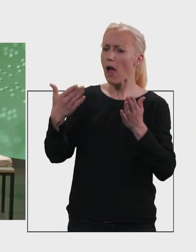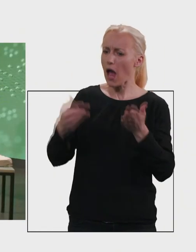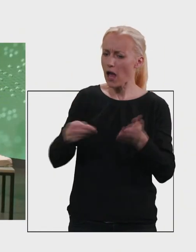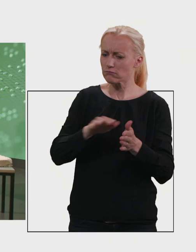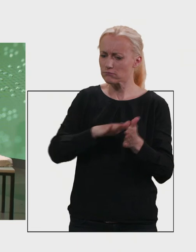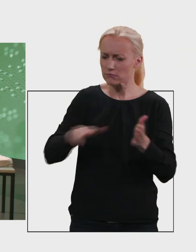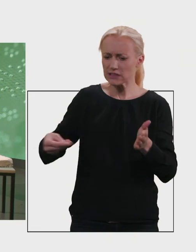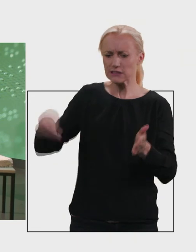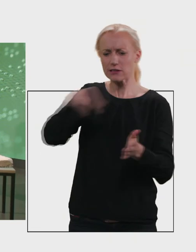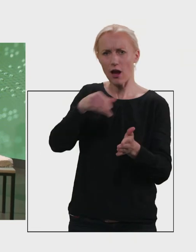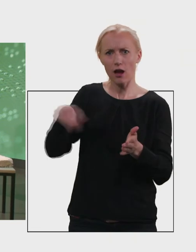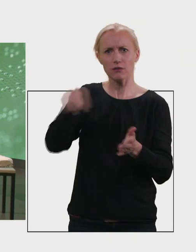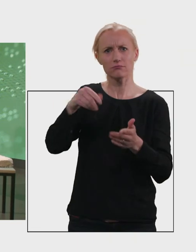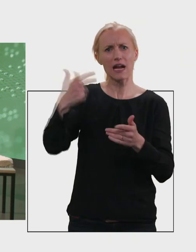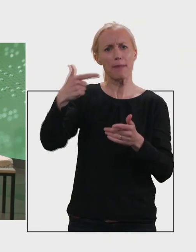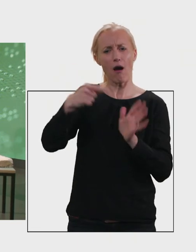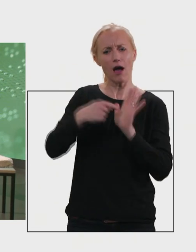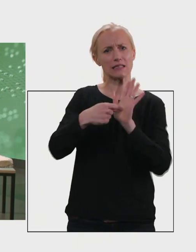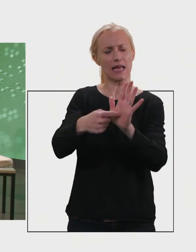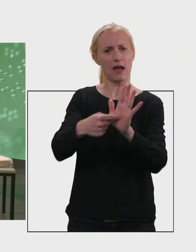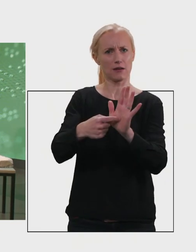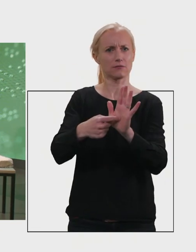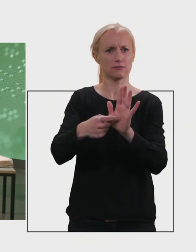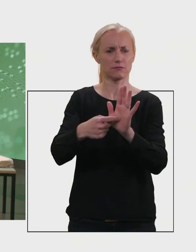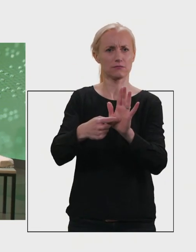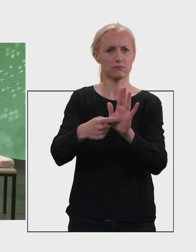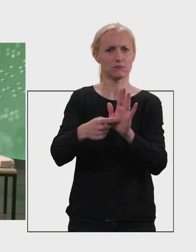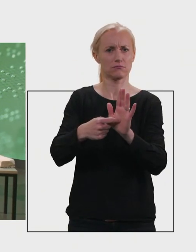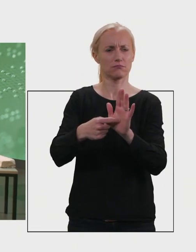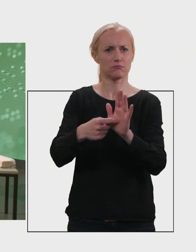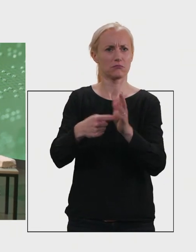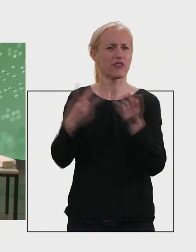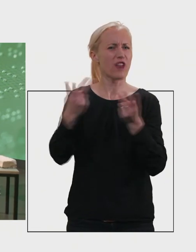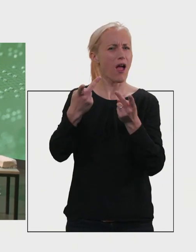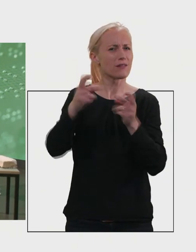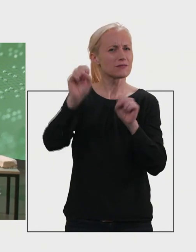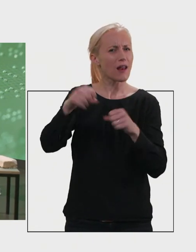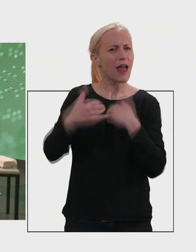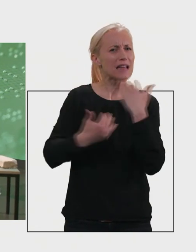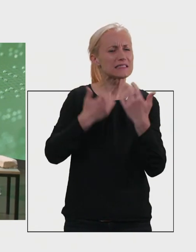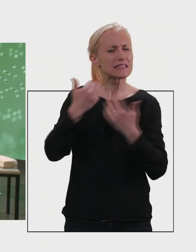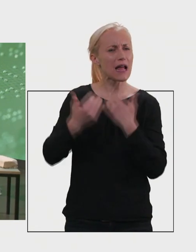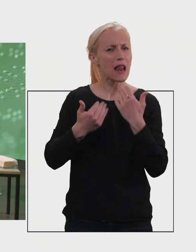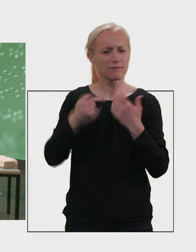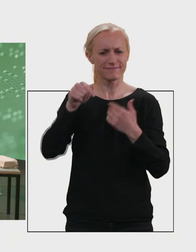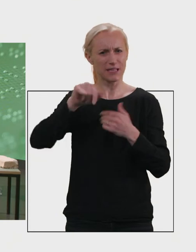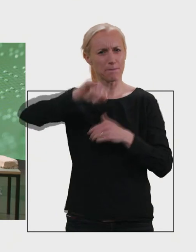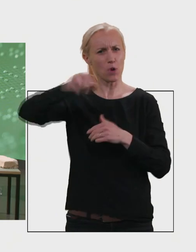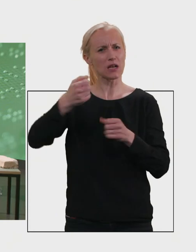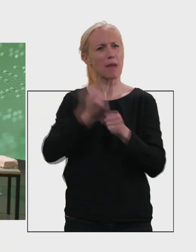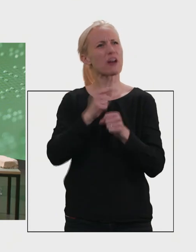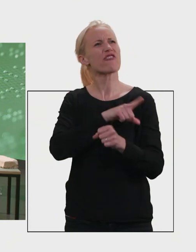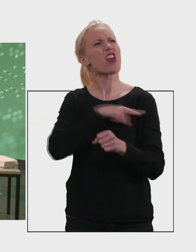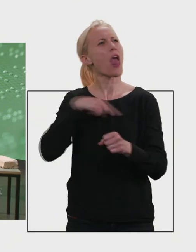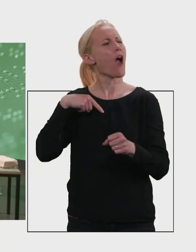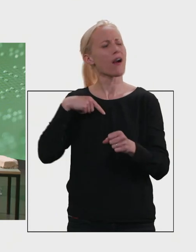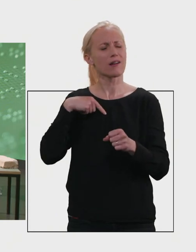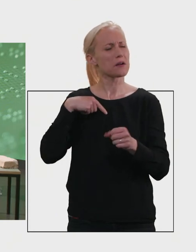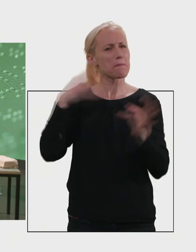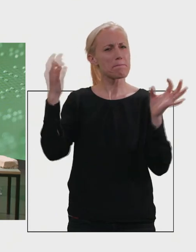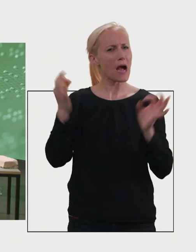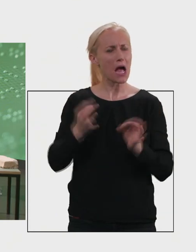dem Buch in die Kamera rein und vielleicht kannst du uns noch erzählen, wie lange hat denn diese Projektarbeit insgesamt gedauert?